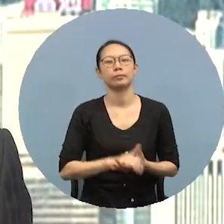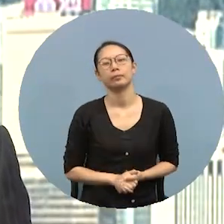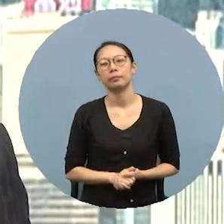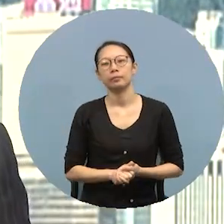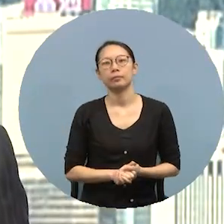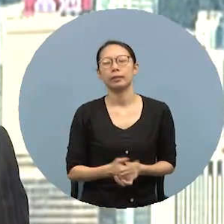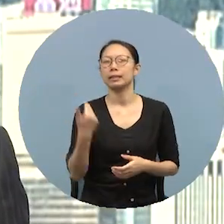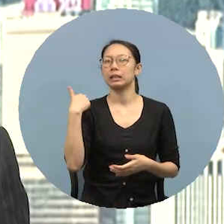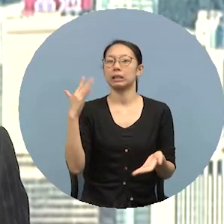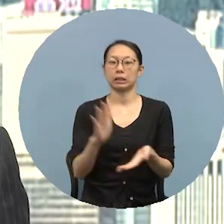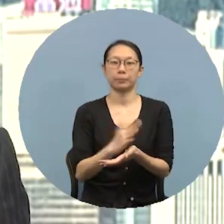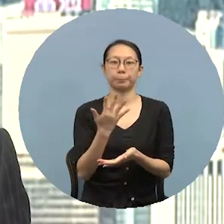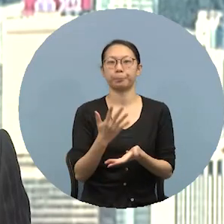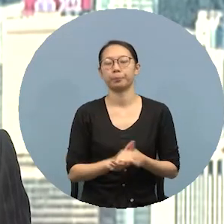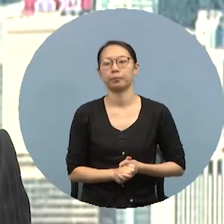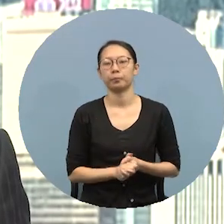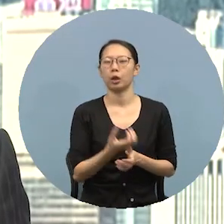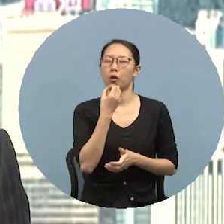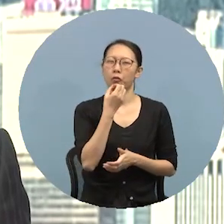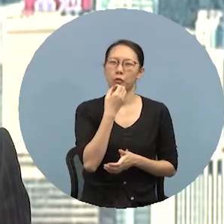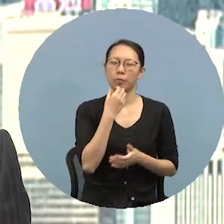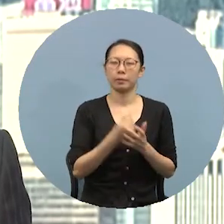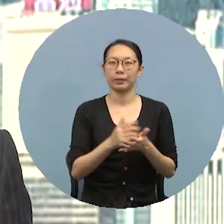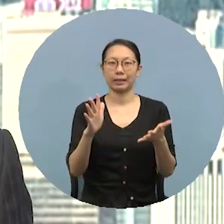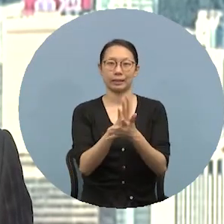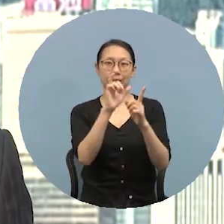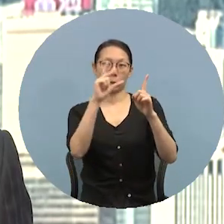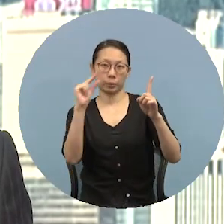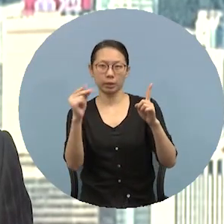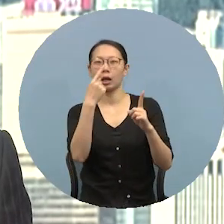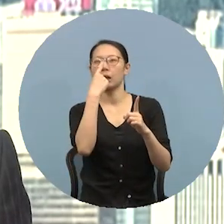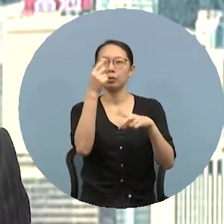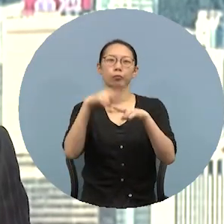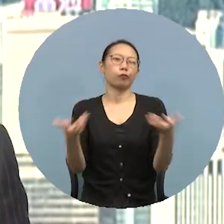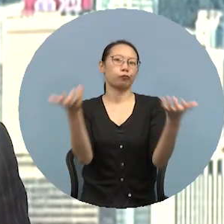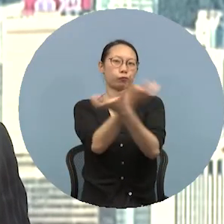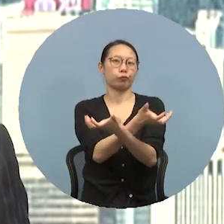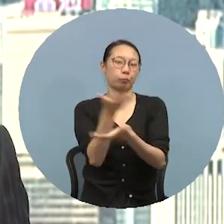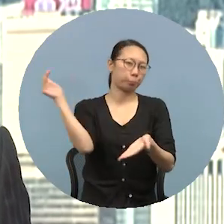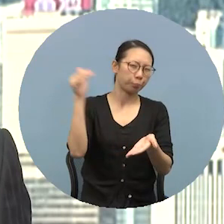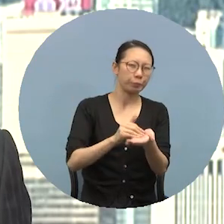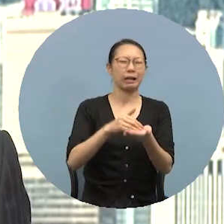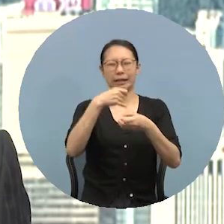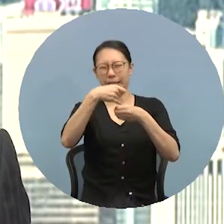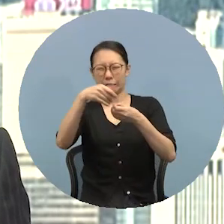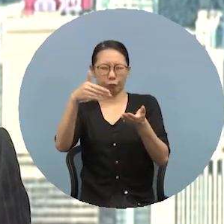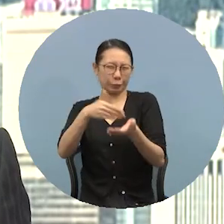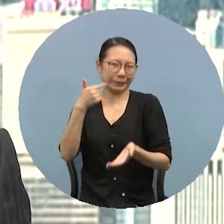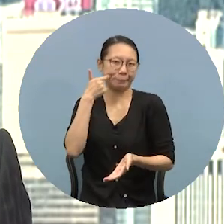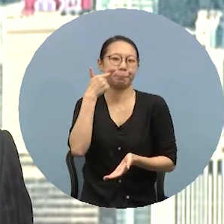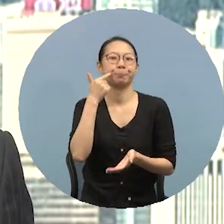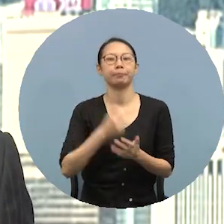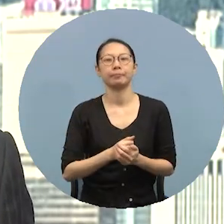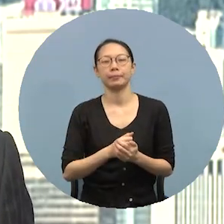年，香港經歷了自回歸以來最嚴峻的考驗，但無論是2019年